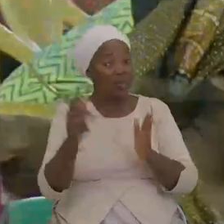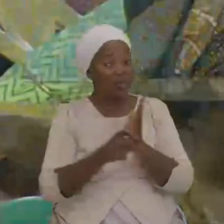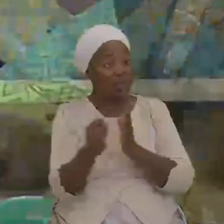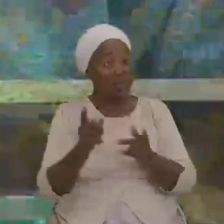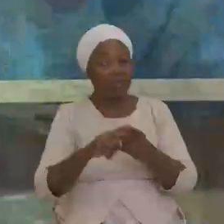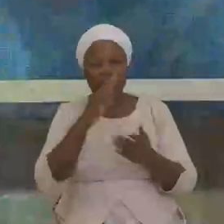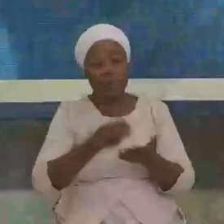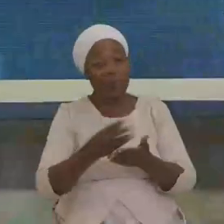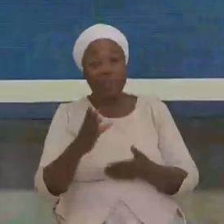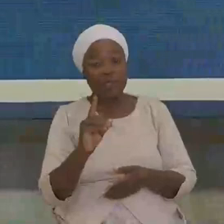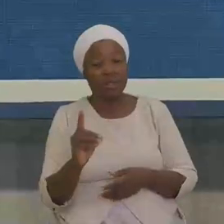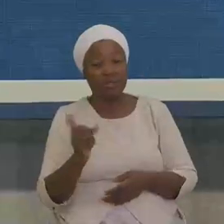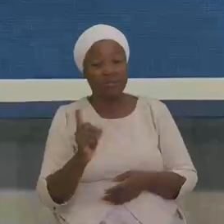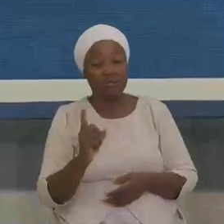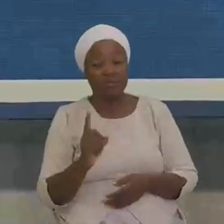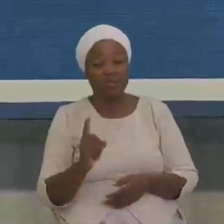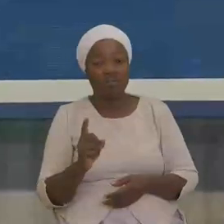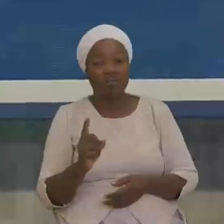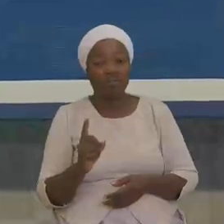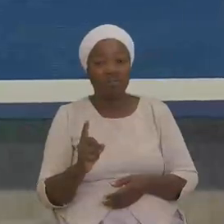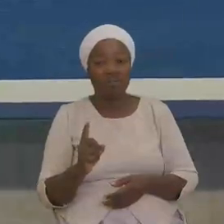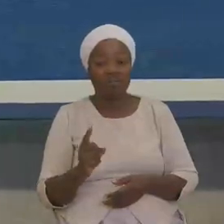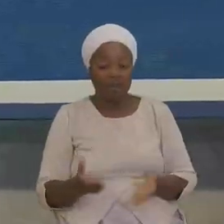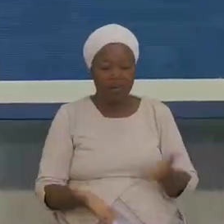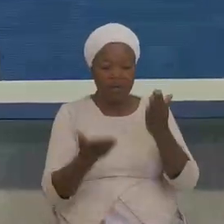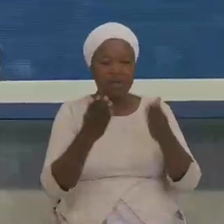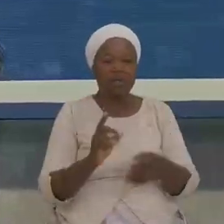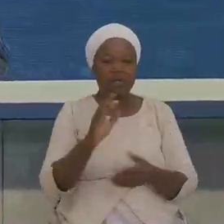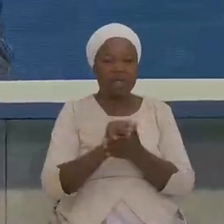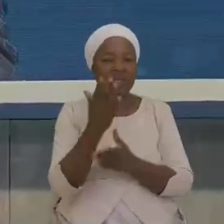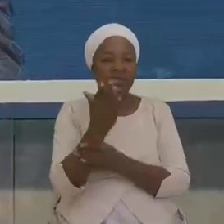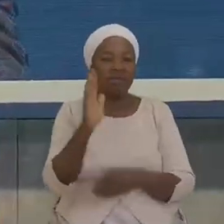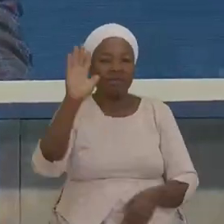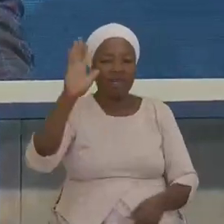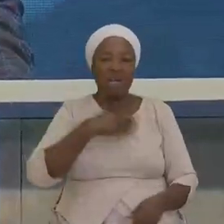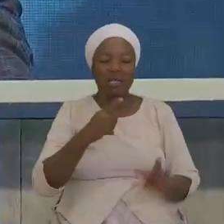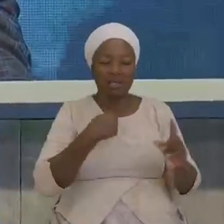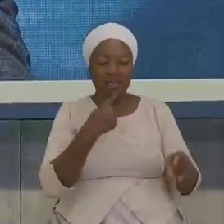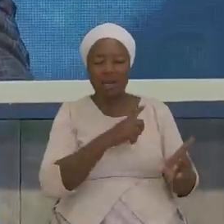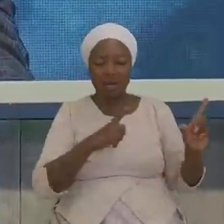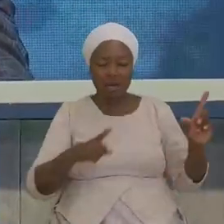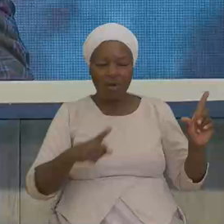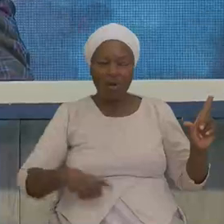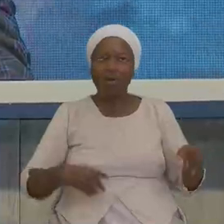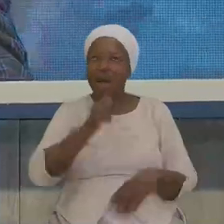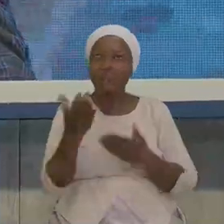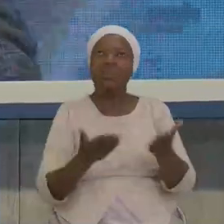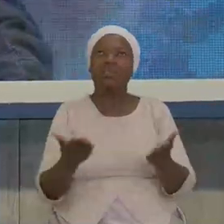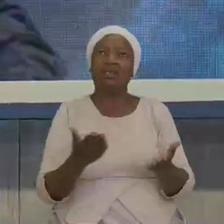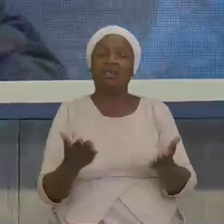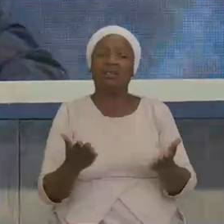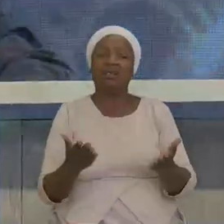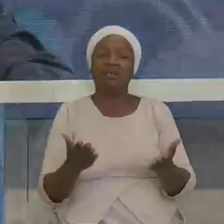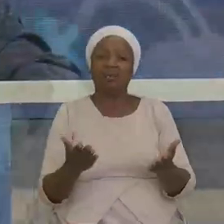Ne permets pas que ton billet soit gaspillé. Lève simplement cette main et dis, Seigneur, je suis là.